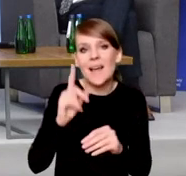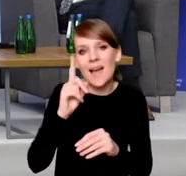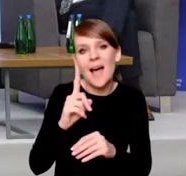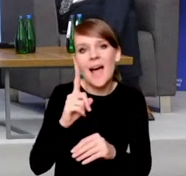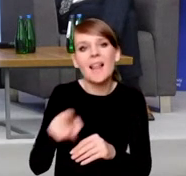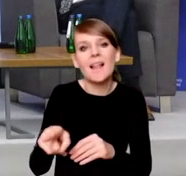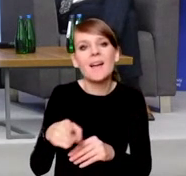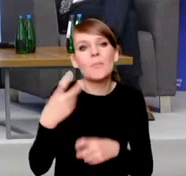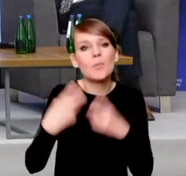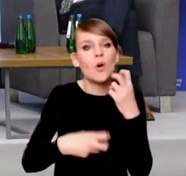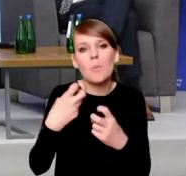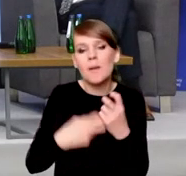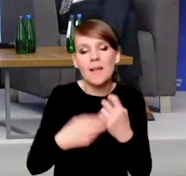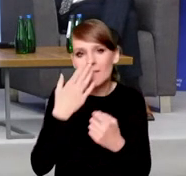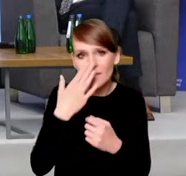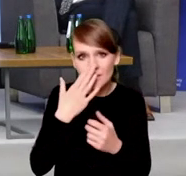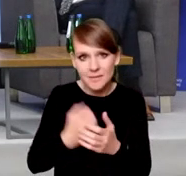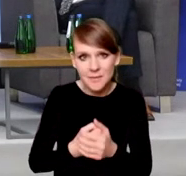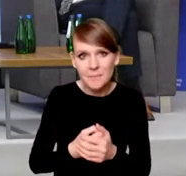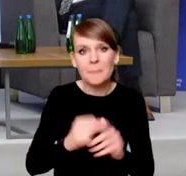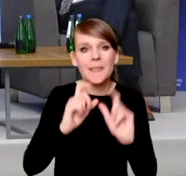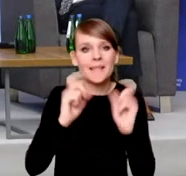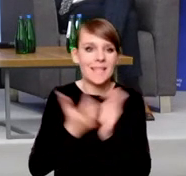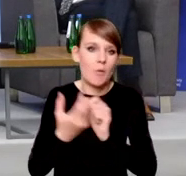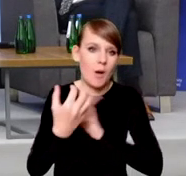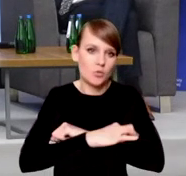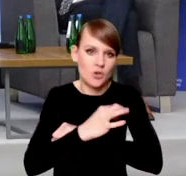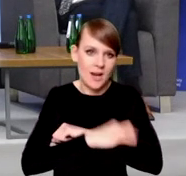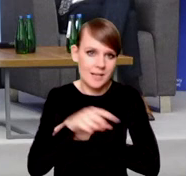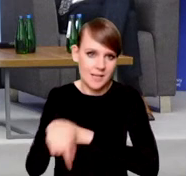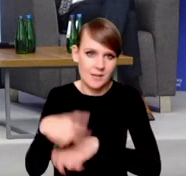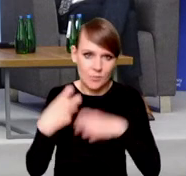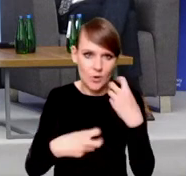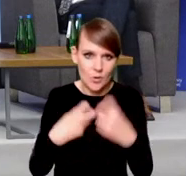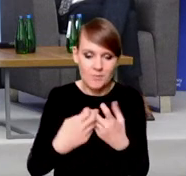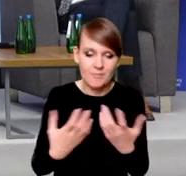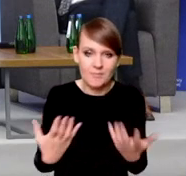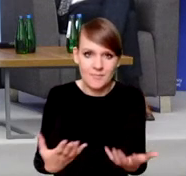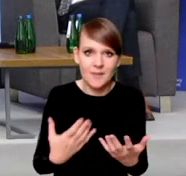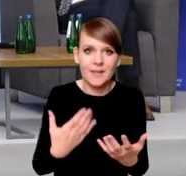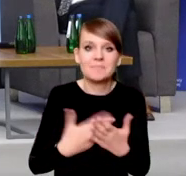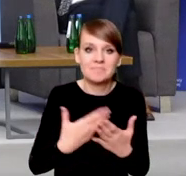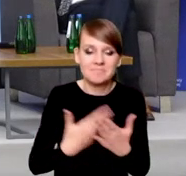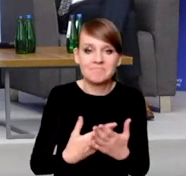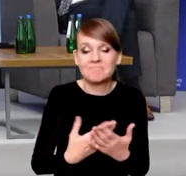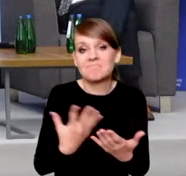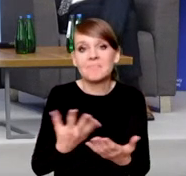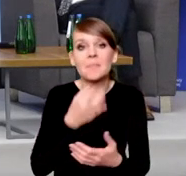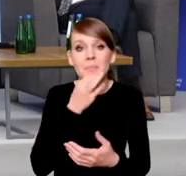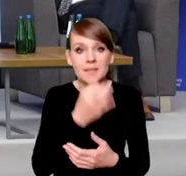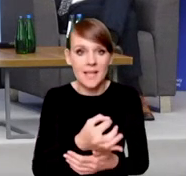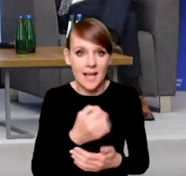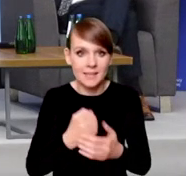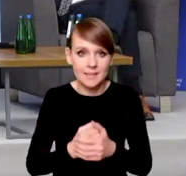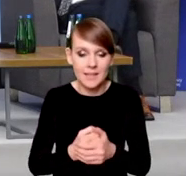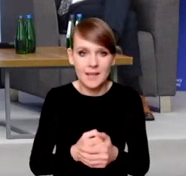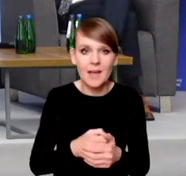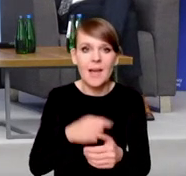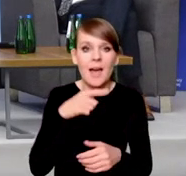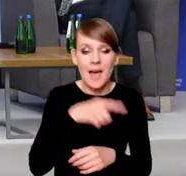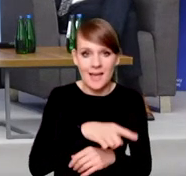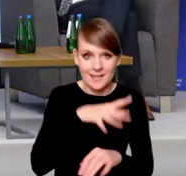to jednak problematyka całej uczelni, bo pojawia się jedno zasadnicze pytanie. Czy nie w ujęciu ideowym, ale w ujęciu